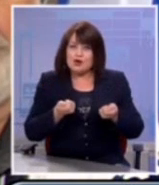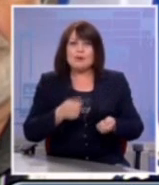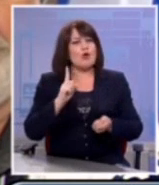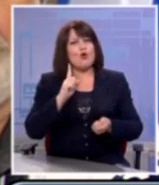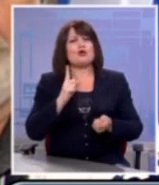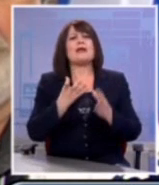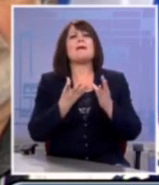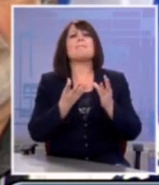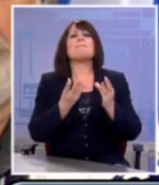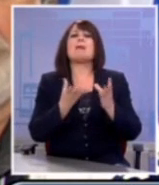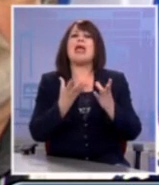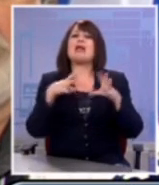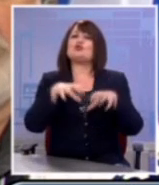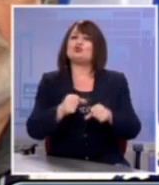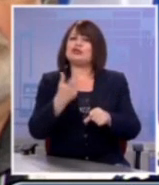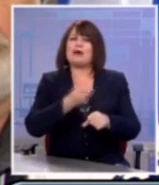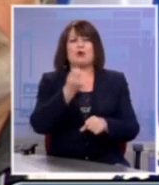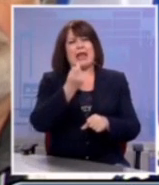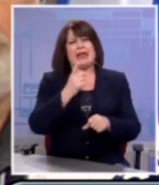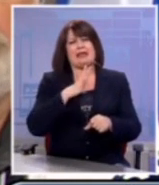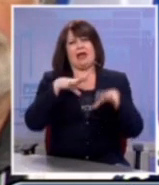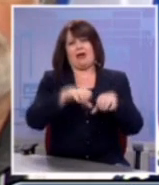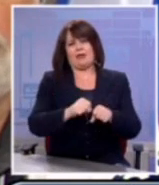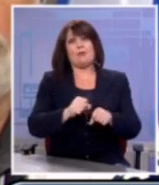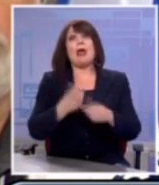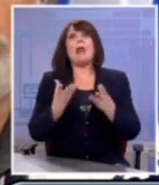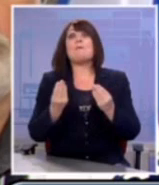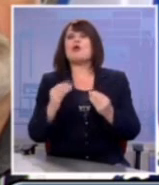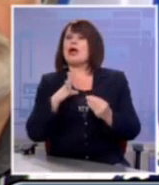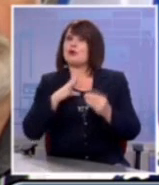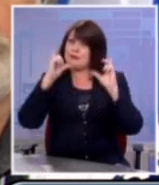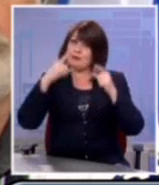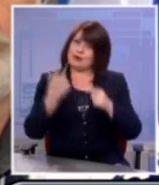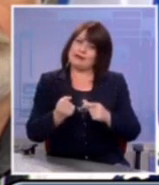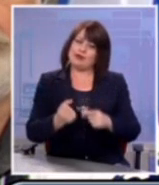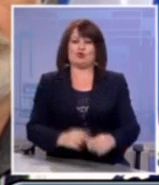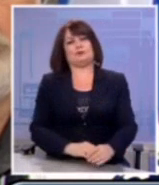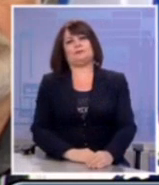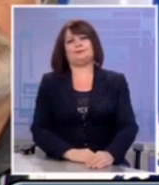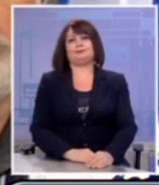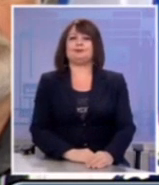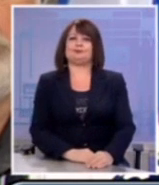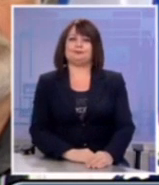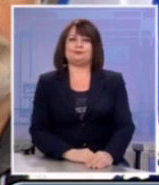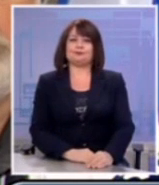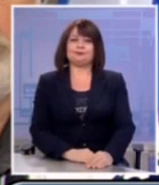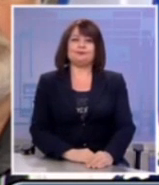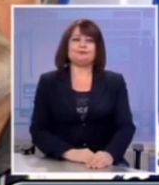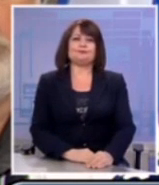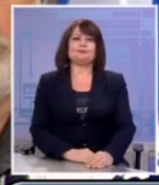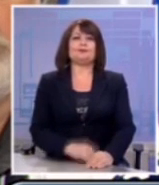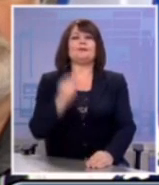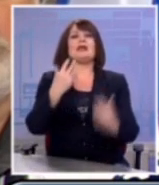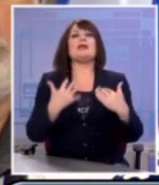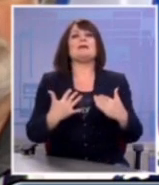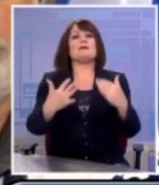δημοκρατία, επειδή η εξουσία δεν είναι στα χέρια των λίγων, αλλά στα χέρια των πολλών. Το ελληνικό